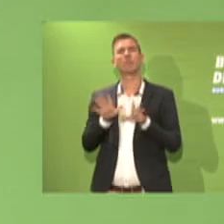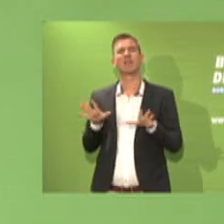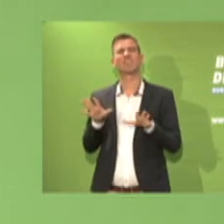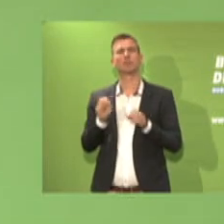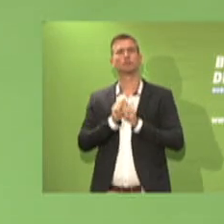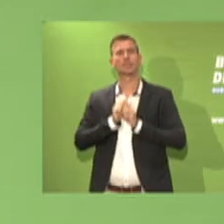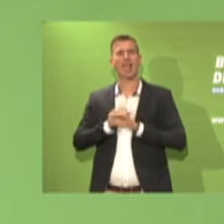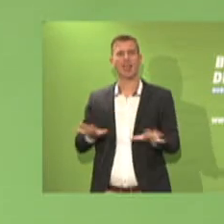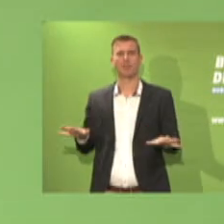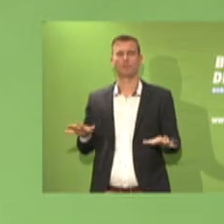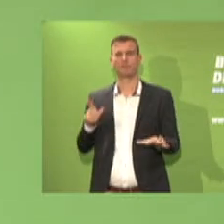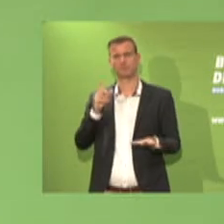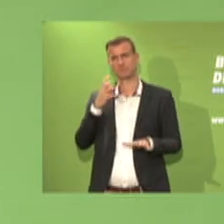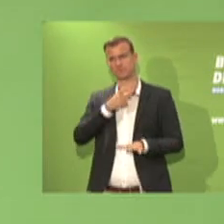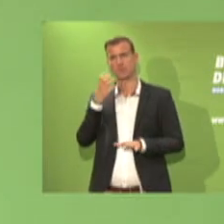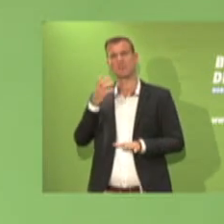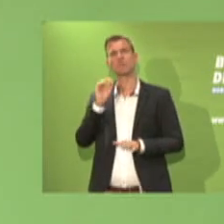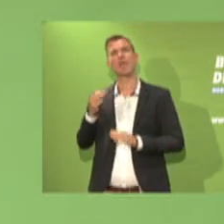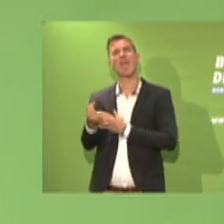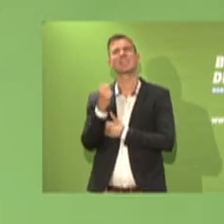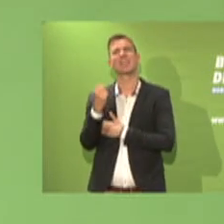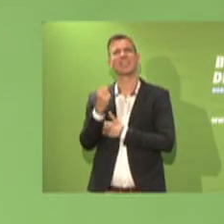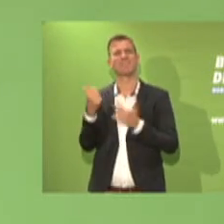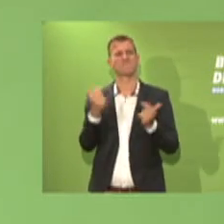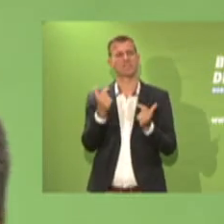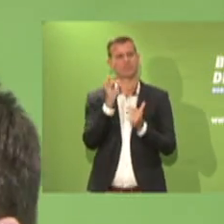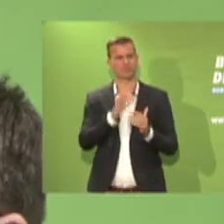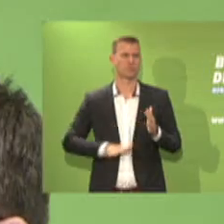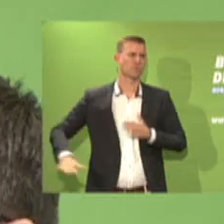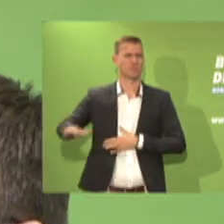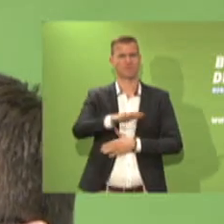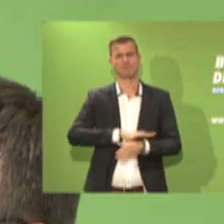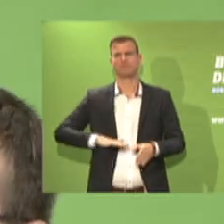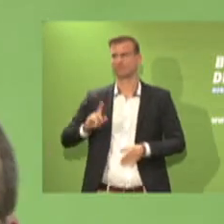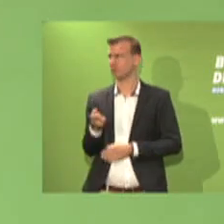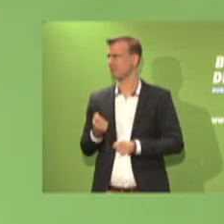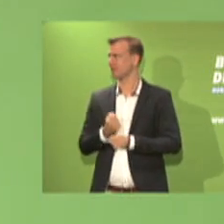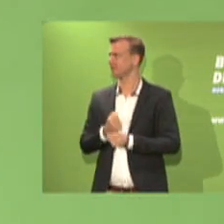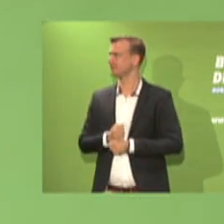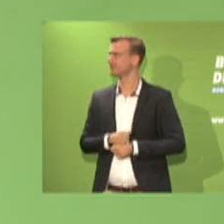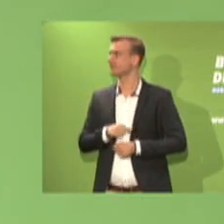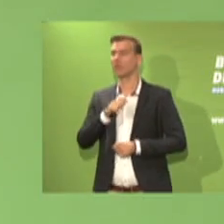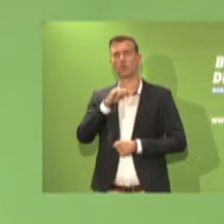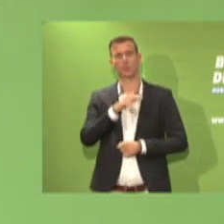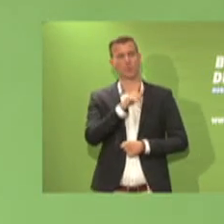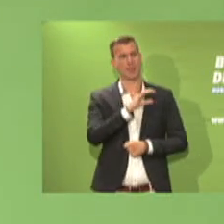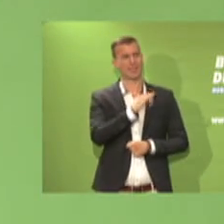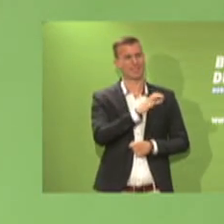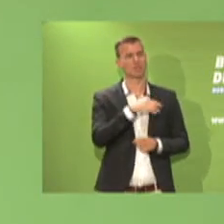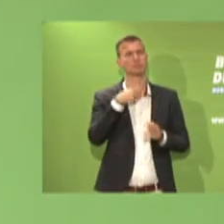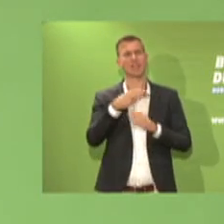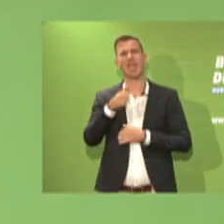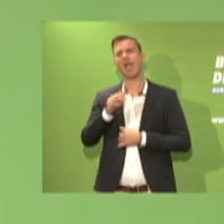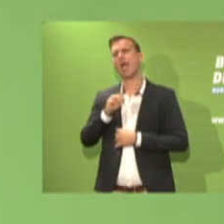Strahlung erzeugen kann und damit die Energieversorgung dieses Landes sicherstellen kann. Das hat man in Jülich getan, das hat man später in